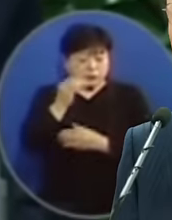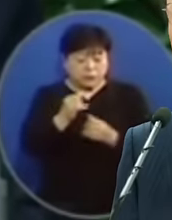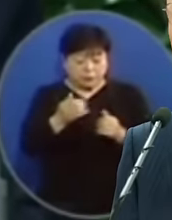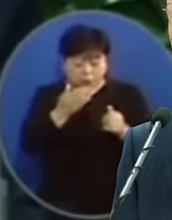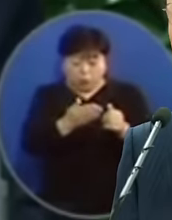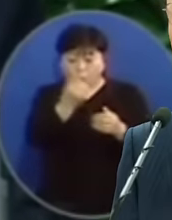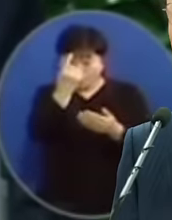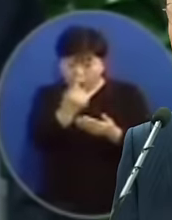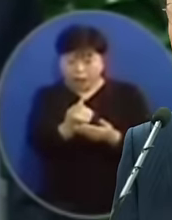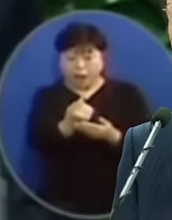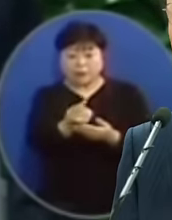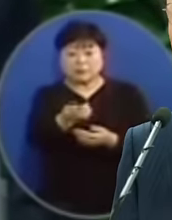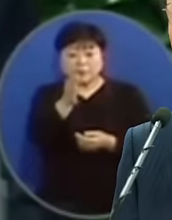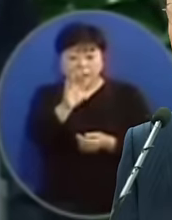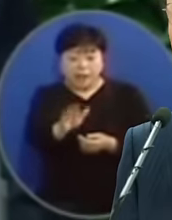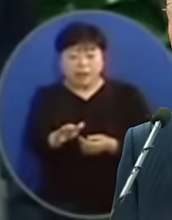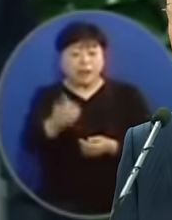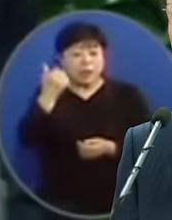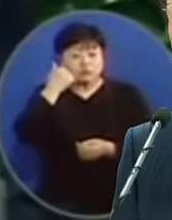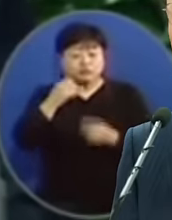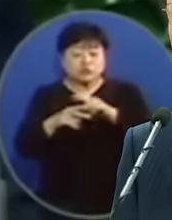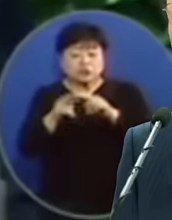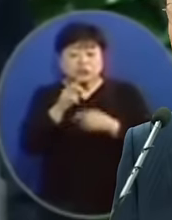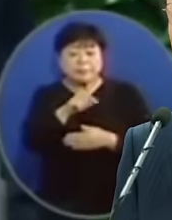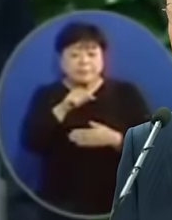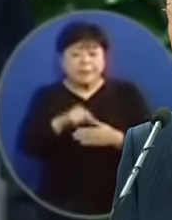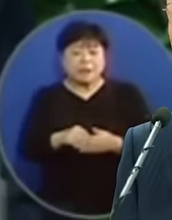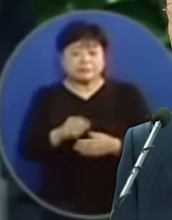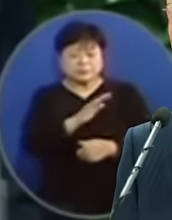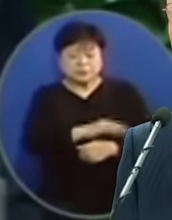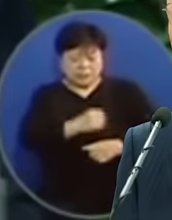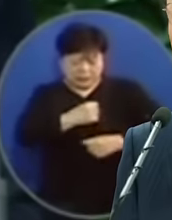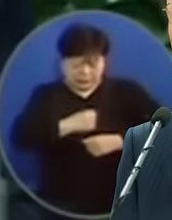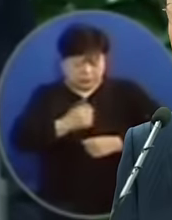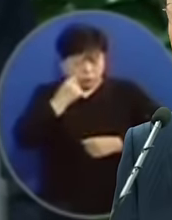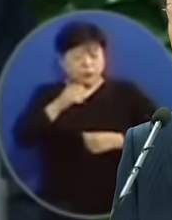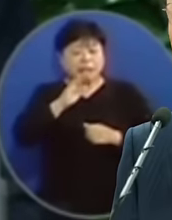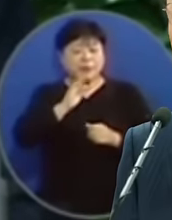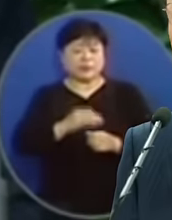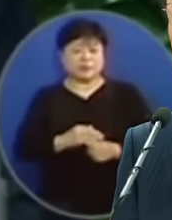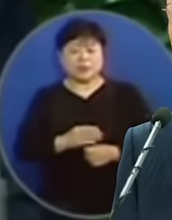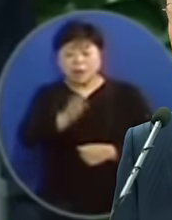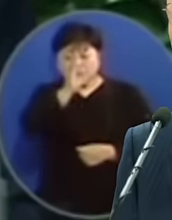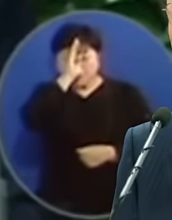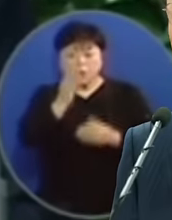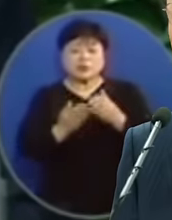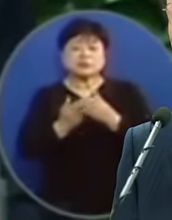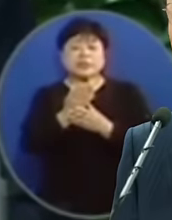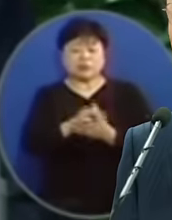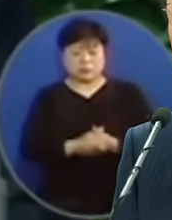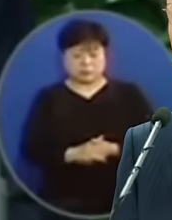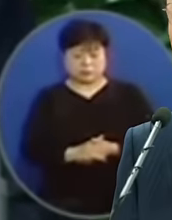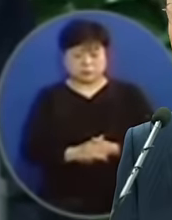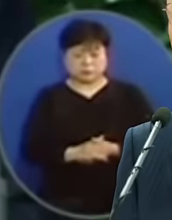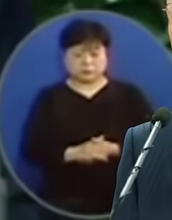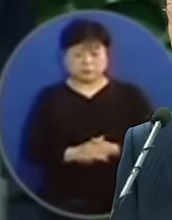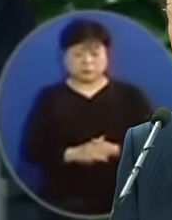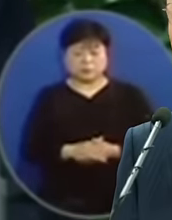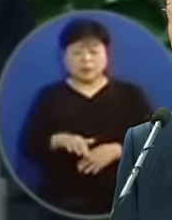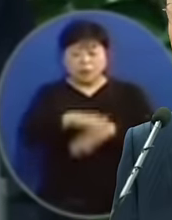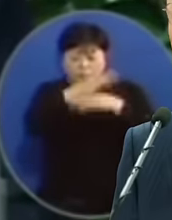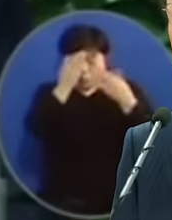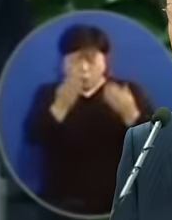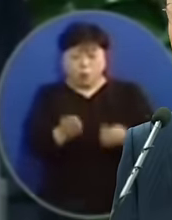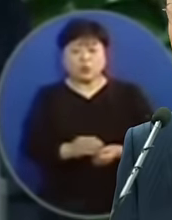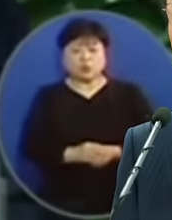수가 있는 것입니다. 우리는 누구든지 우리 마음을 잘 간수하지 못하면 이 병에 아무래도 면역되어 있지는